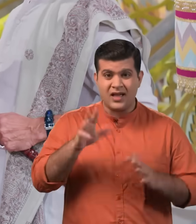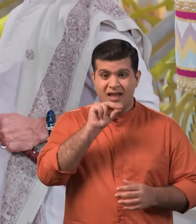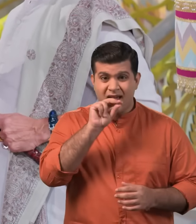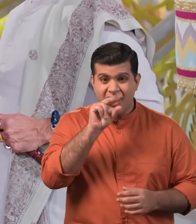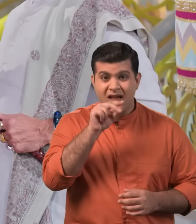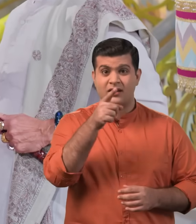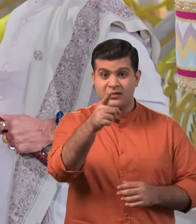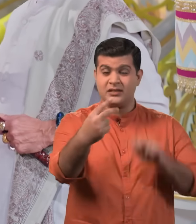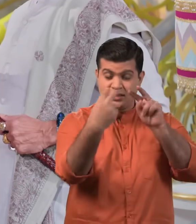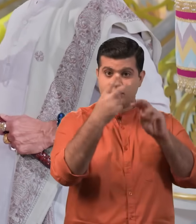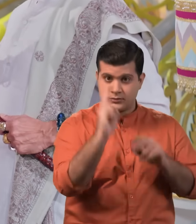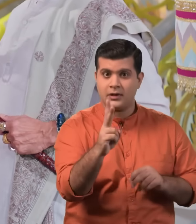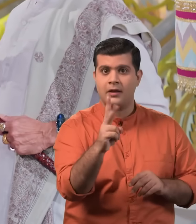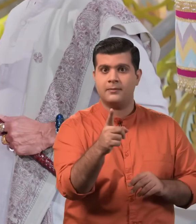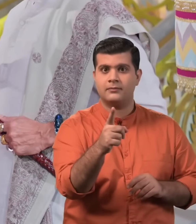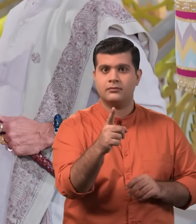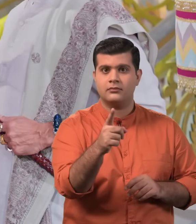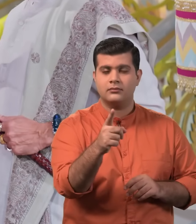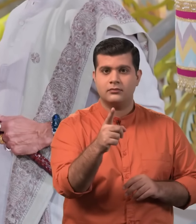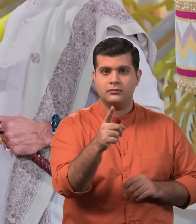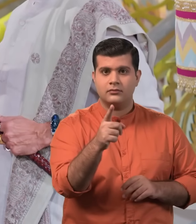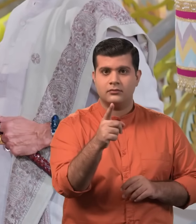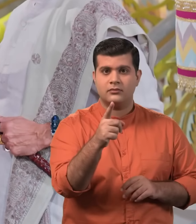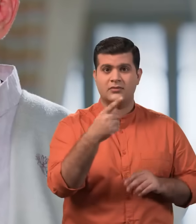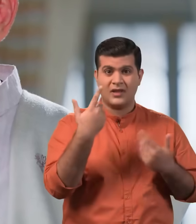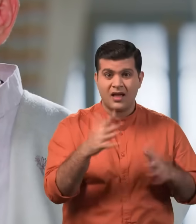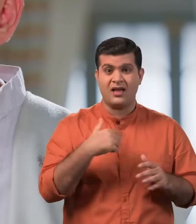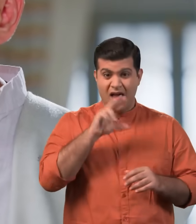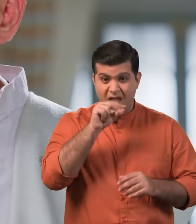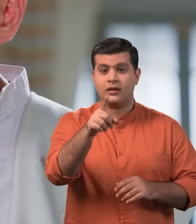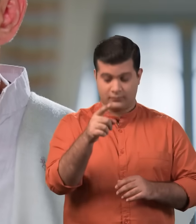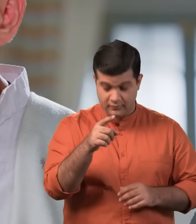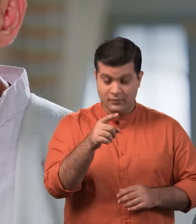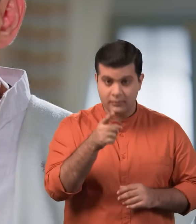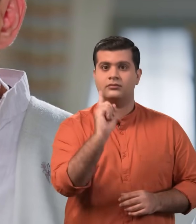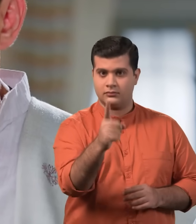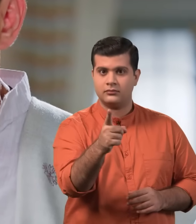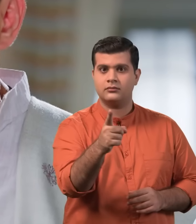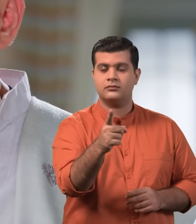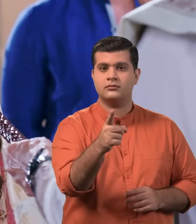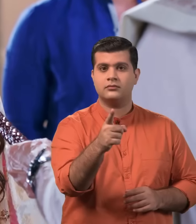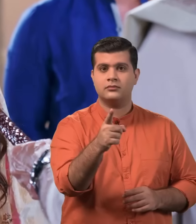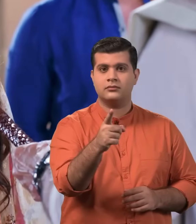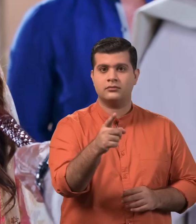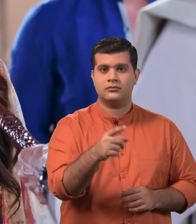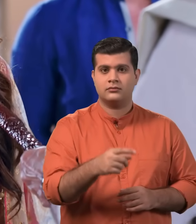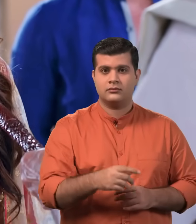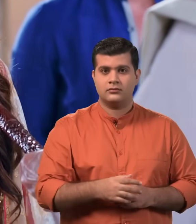जब मैं कोई बात कर रहा हूं तो मेरी आंख में आग डाल के बात होनी चाहिए। ऐसे करके मेरी हाँ में हाँ मिला।